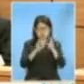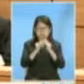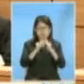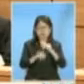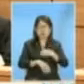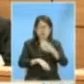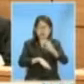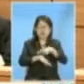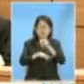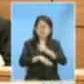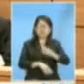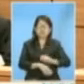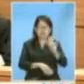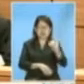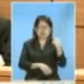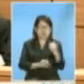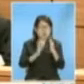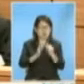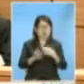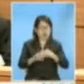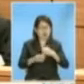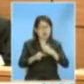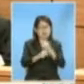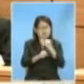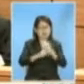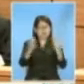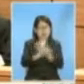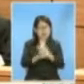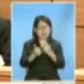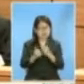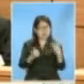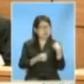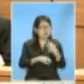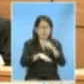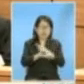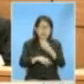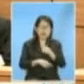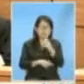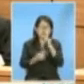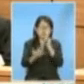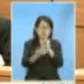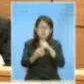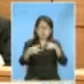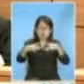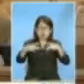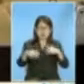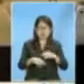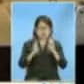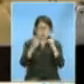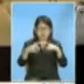นที่จะมาทำหน้าที่แทนท่านอีกหลาย นี่ใช่ไหมอยู่ในประเด็นเข้าประเด็นเถอะ